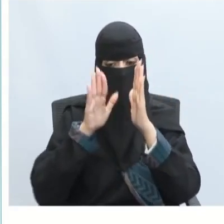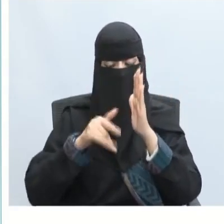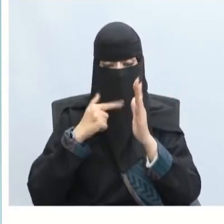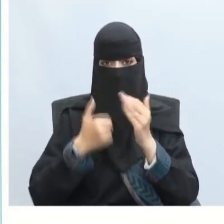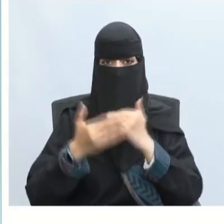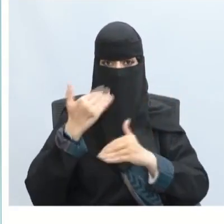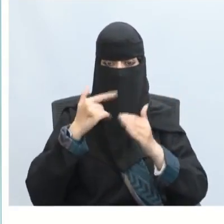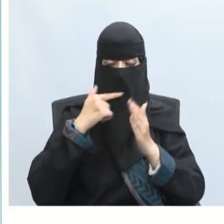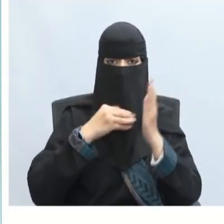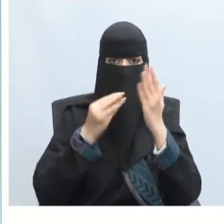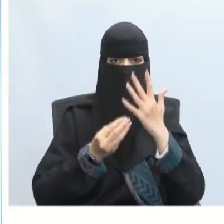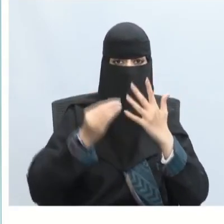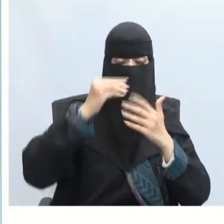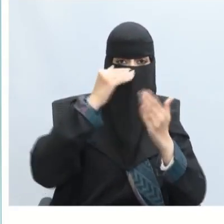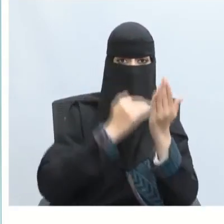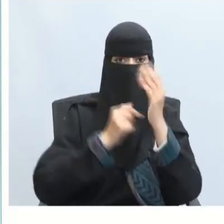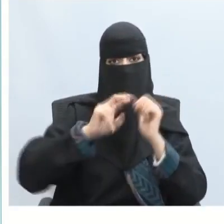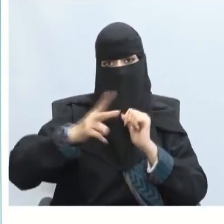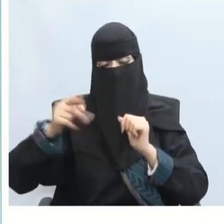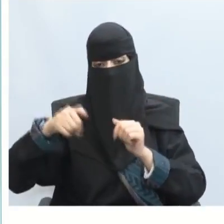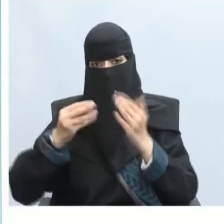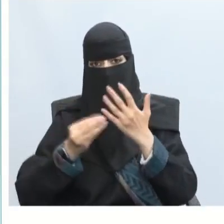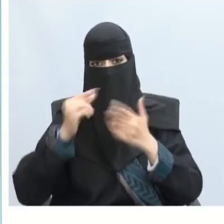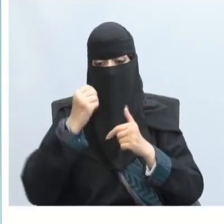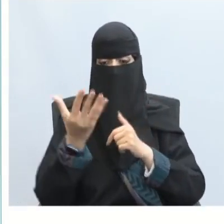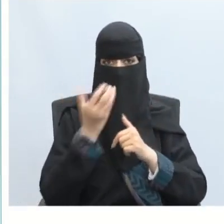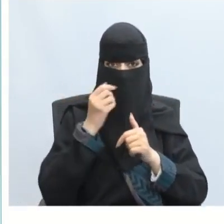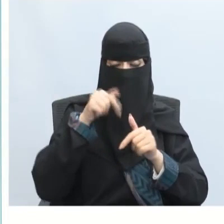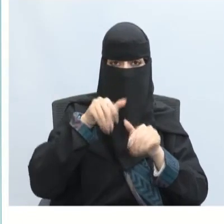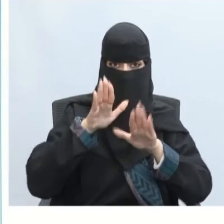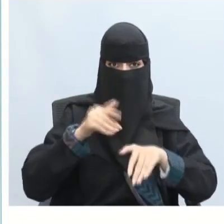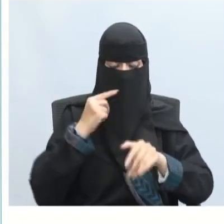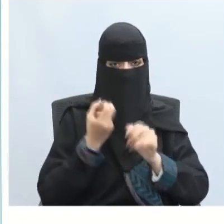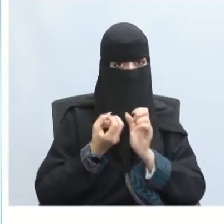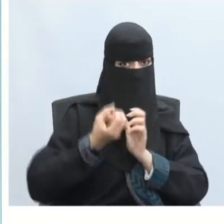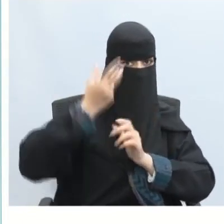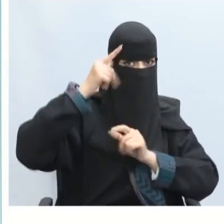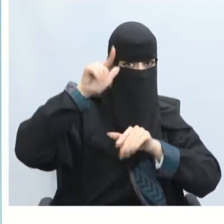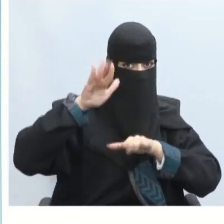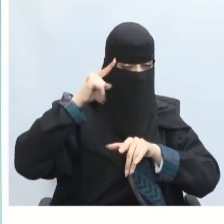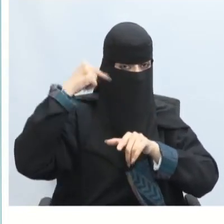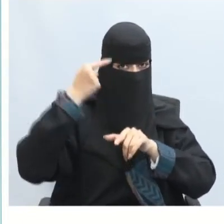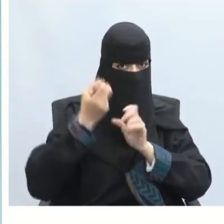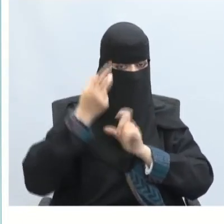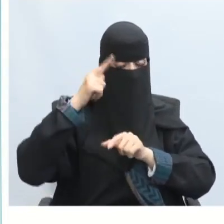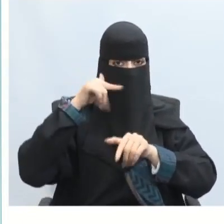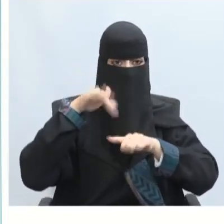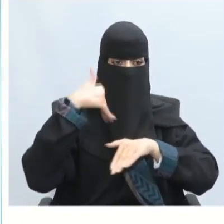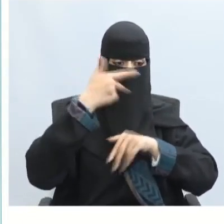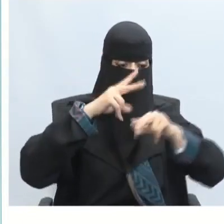النظام بعدد من المراحل التي يحصل فيها اقتراح فكرته ثم